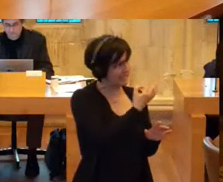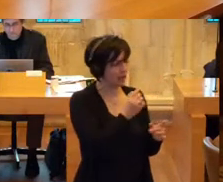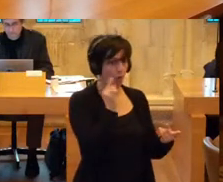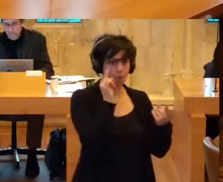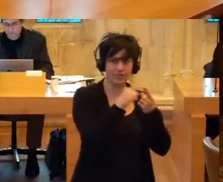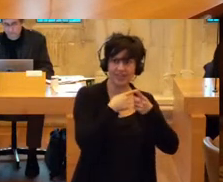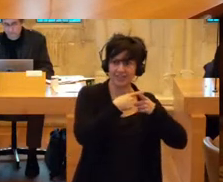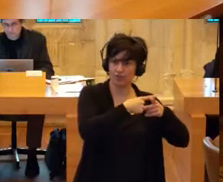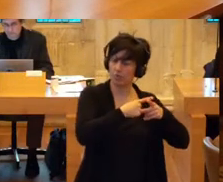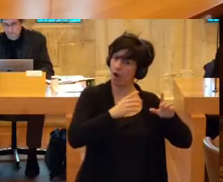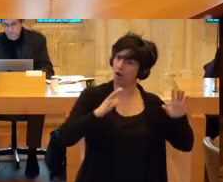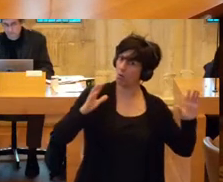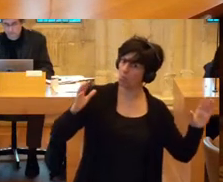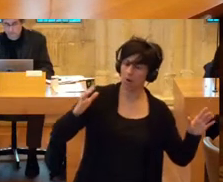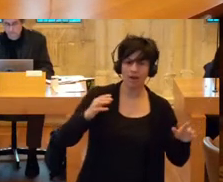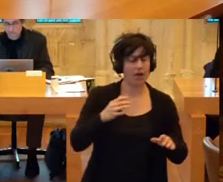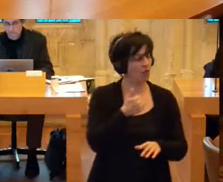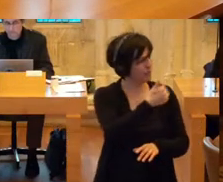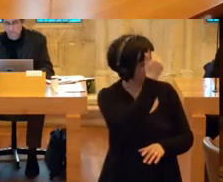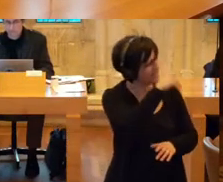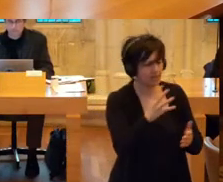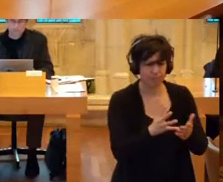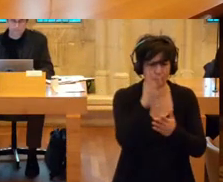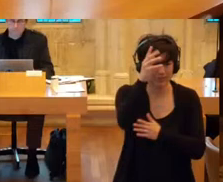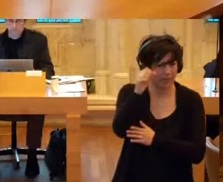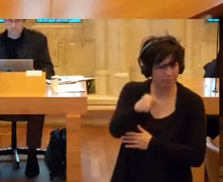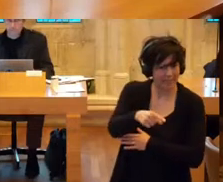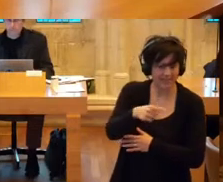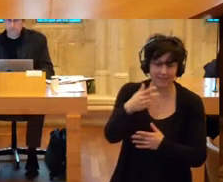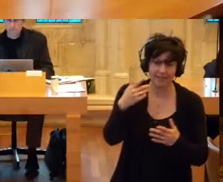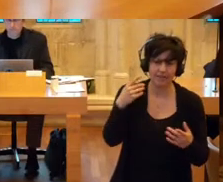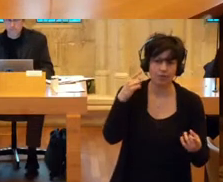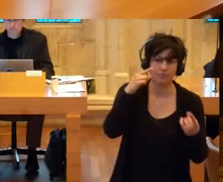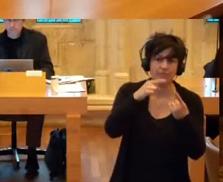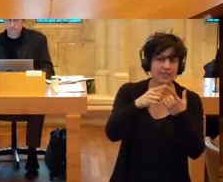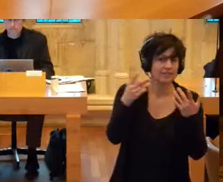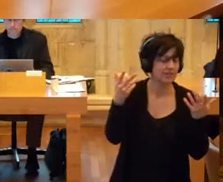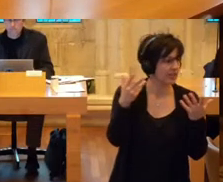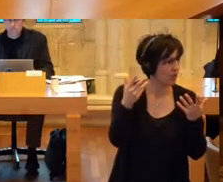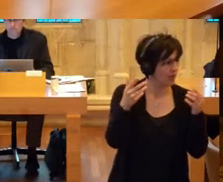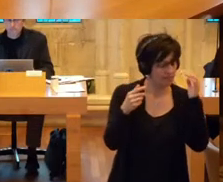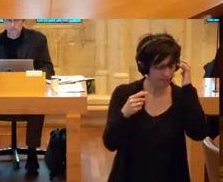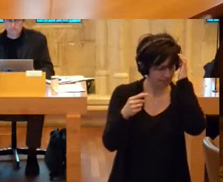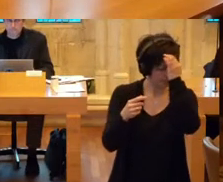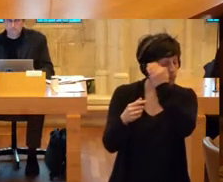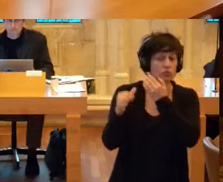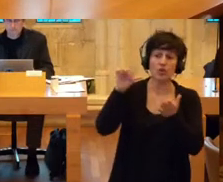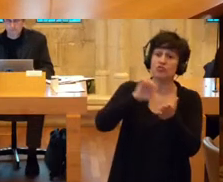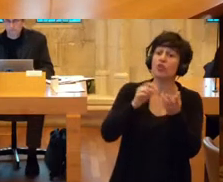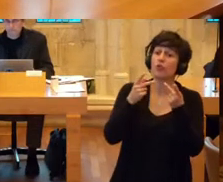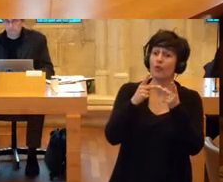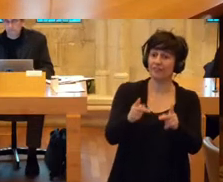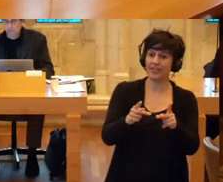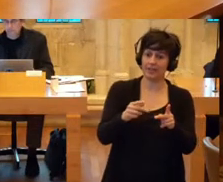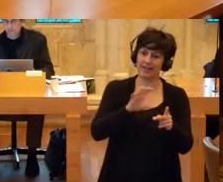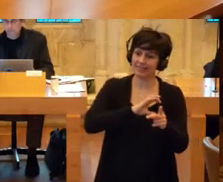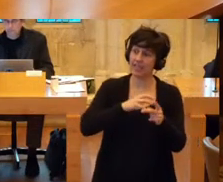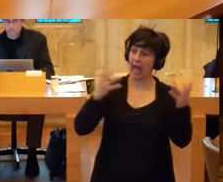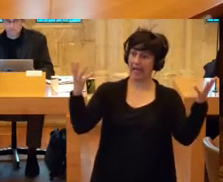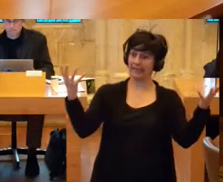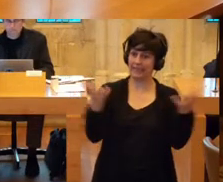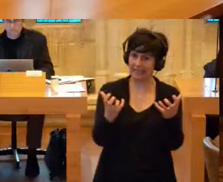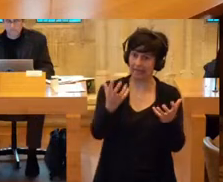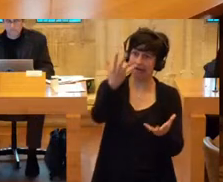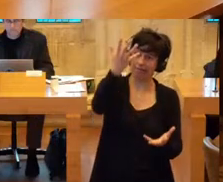l'objectif de ce projet, vous le savez, il a toujours été effectivement de renforcer l'attractivité du centre-ville en proposant effectivement quelque chose